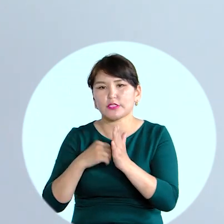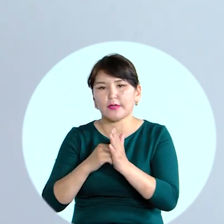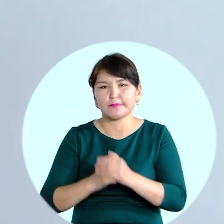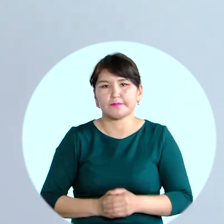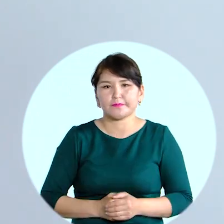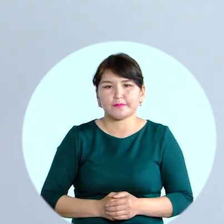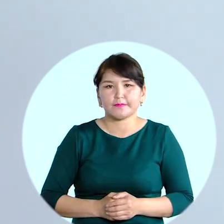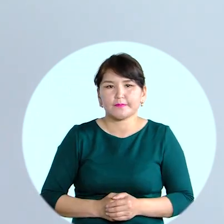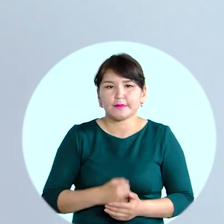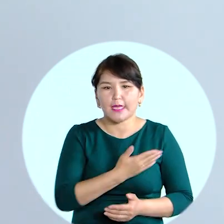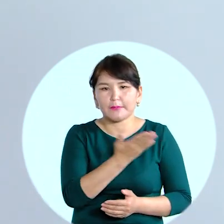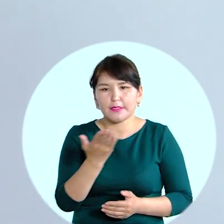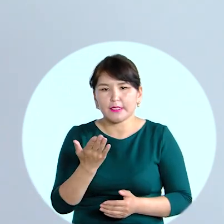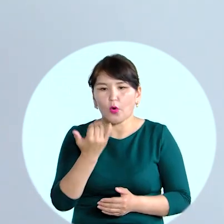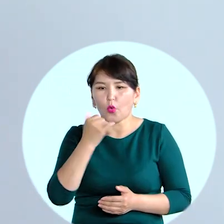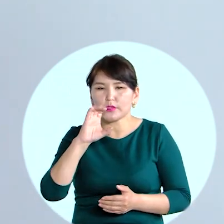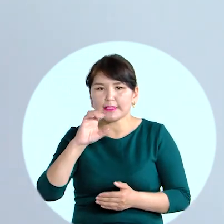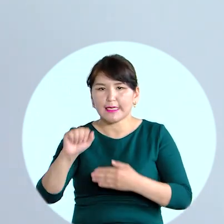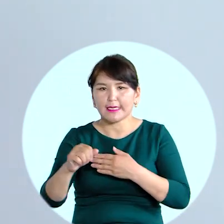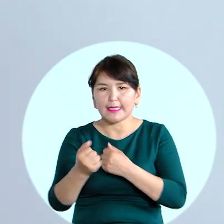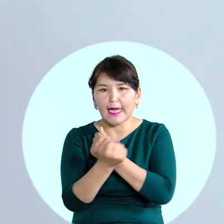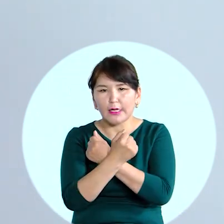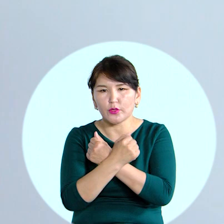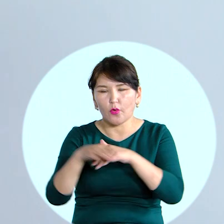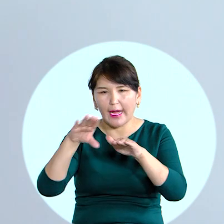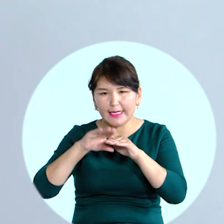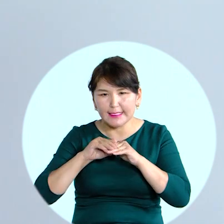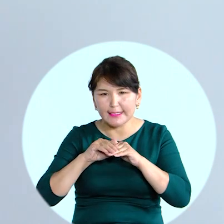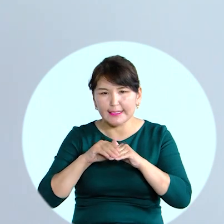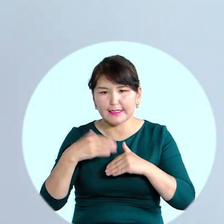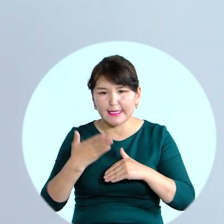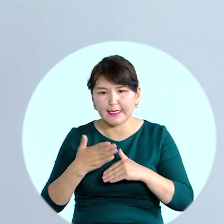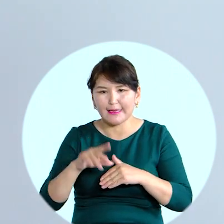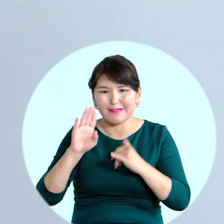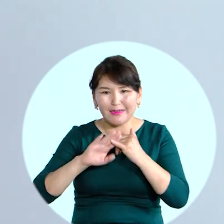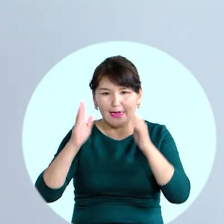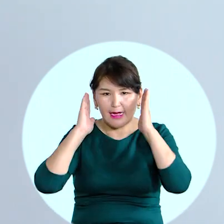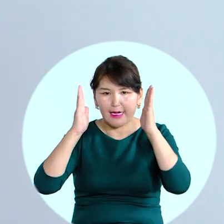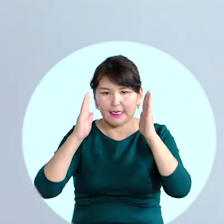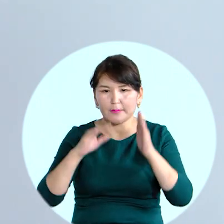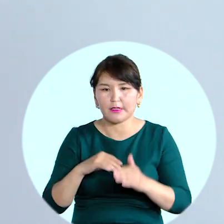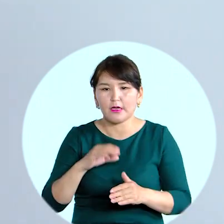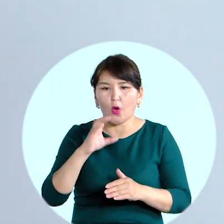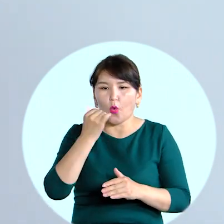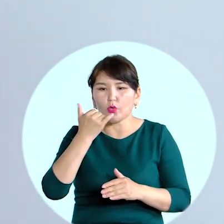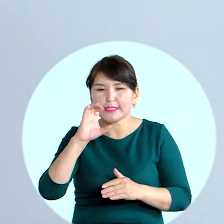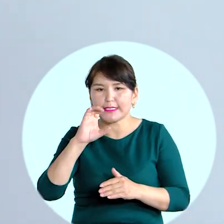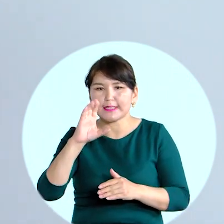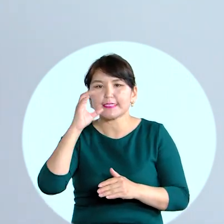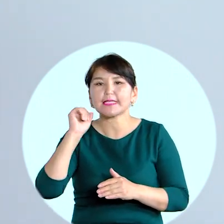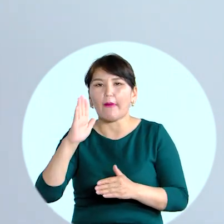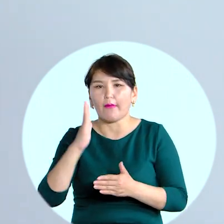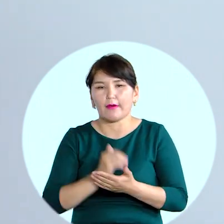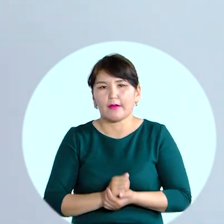нар хэвшүүлэх шаардлагатай гэдэг. За тэгвэл бид нар усны аюулгүй хадгалах энэ нөхцөл төр бидний дараагийн гол анхаарах юмнууд бол усны